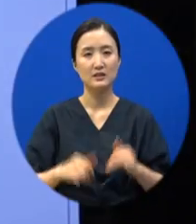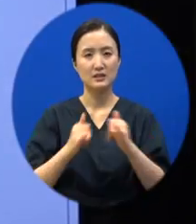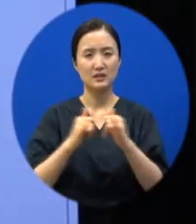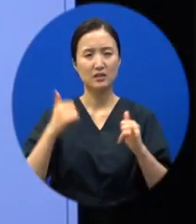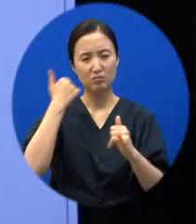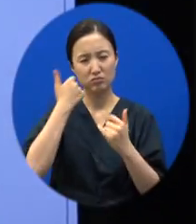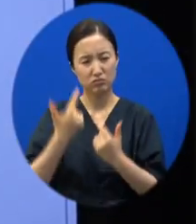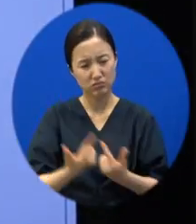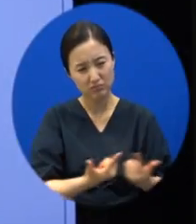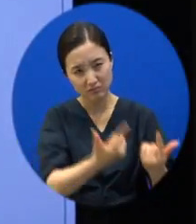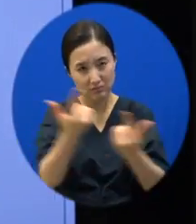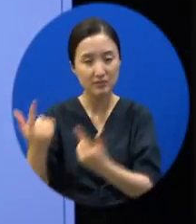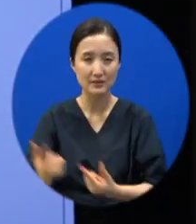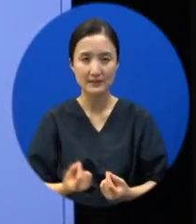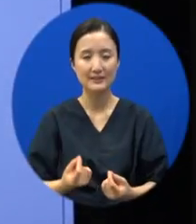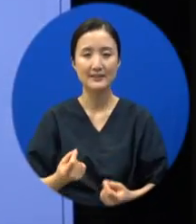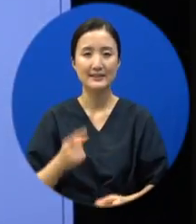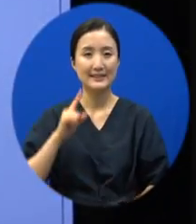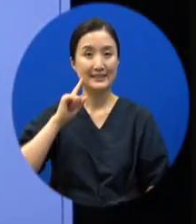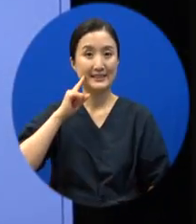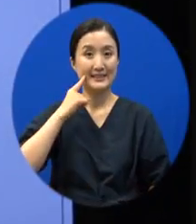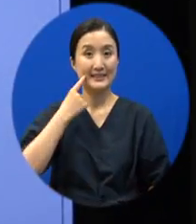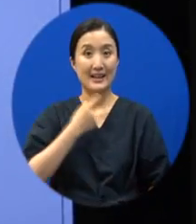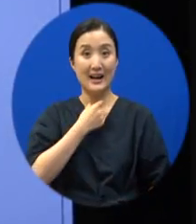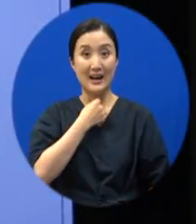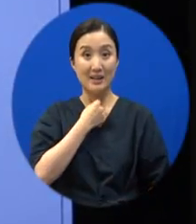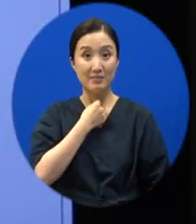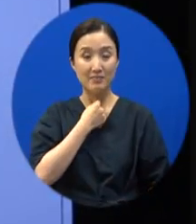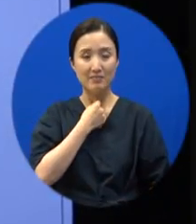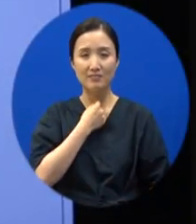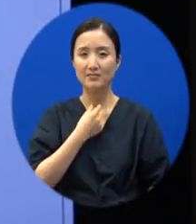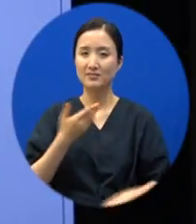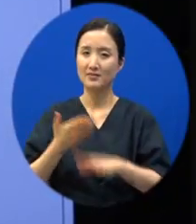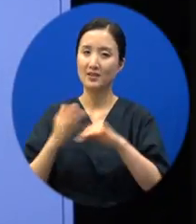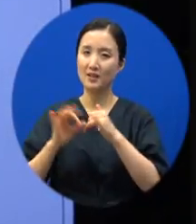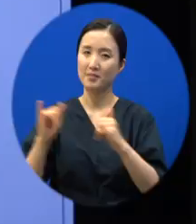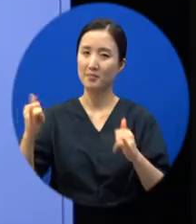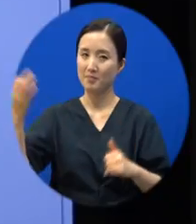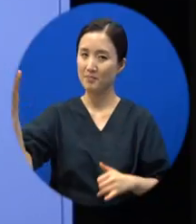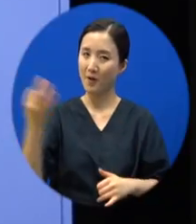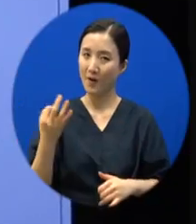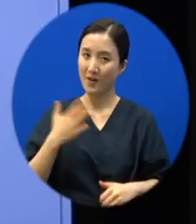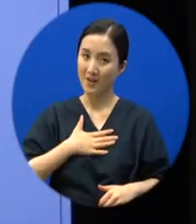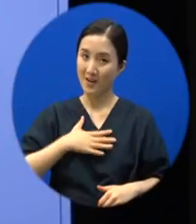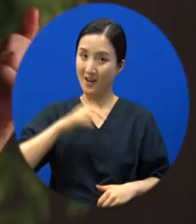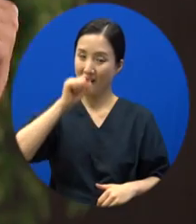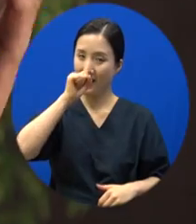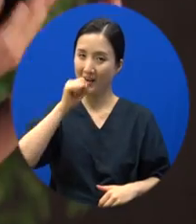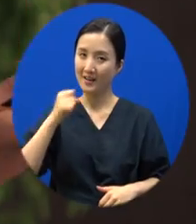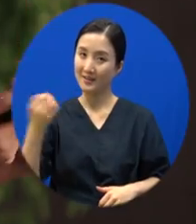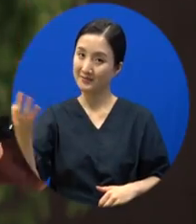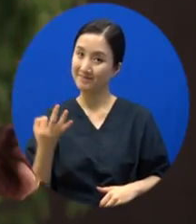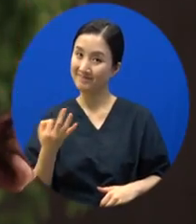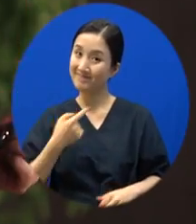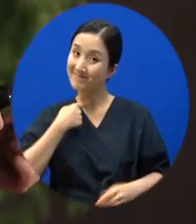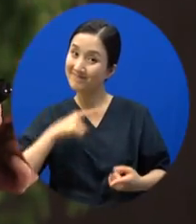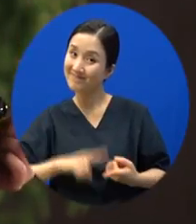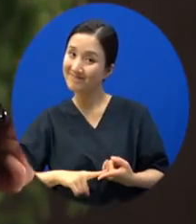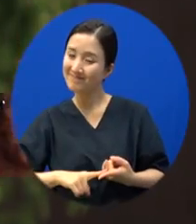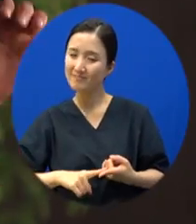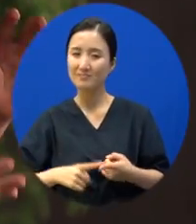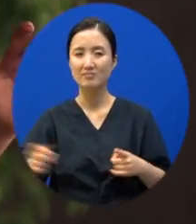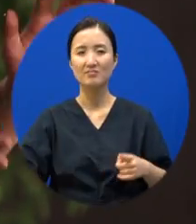아름다워지고 싶어하는 욕구가 타인에게 호감을 주고 싶어하는 욕구와 연결이 되어 있어요. 타인에게 호감을